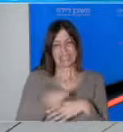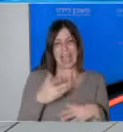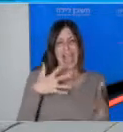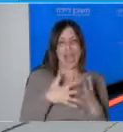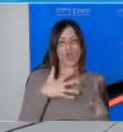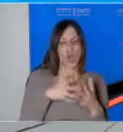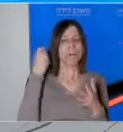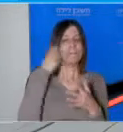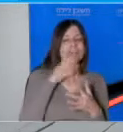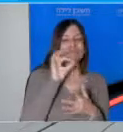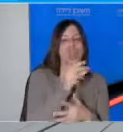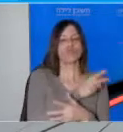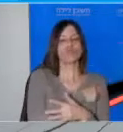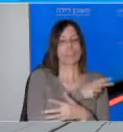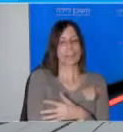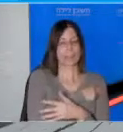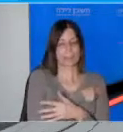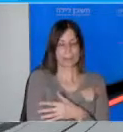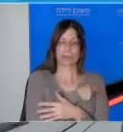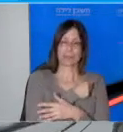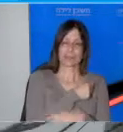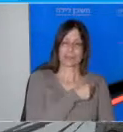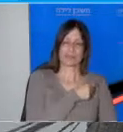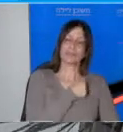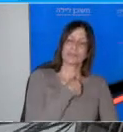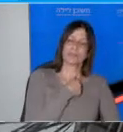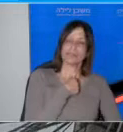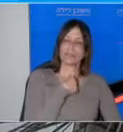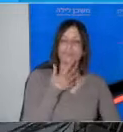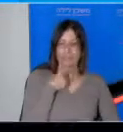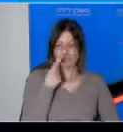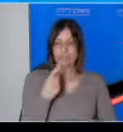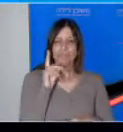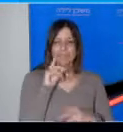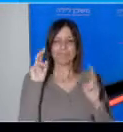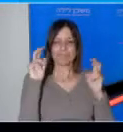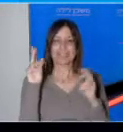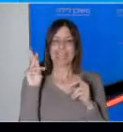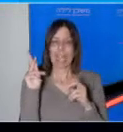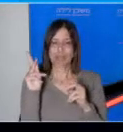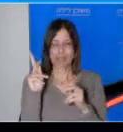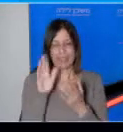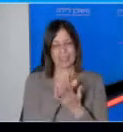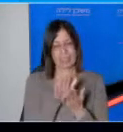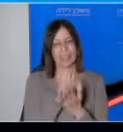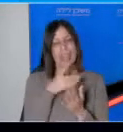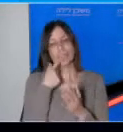את פשעי השוטרים. אז קרמשניט, אני רוצה ככה, אני מרשה לעצמי לקרוא לך קרמשניט, כי אני... בבקשה. אני רוצה לשאול אותך, האם תרבות השקר הזאת,